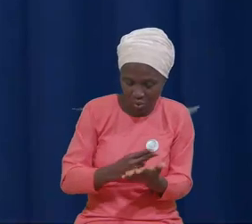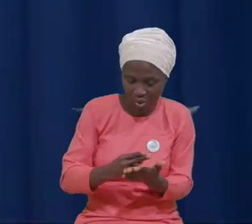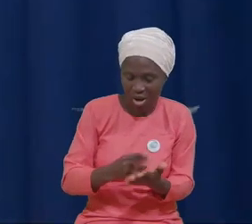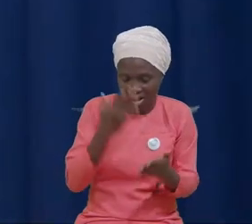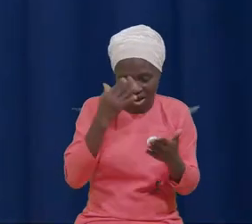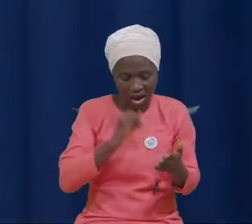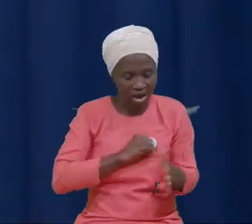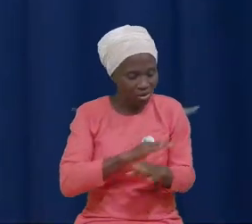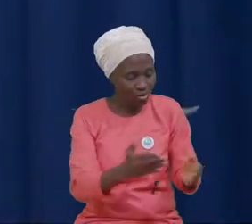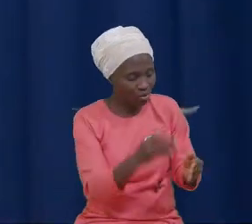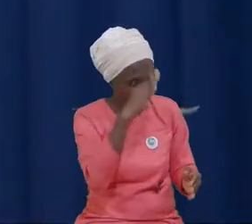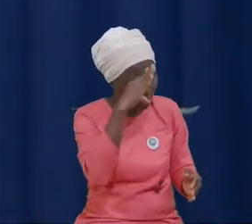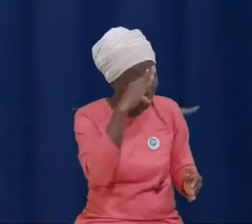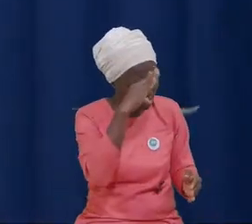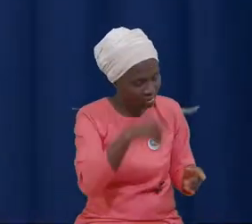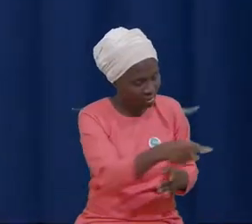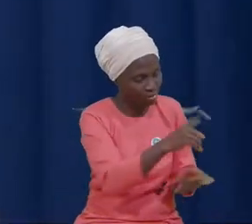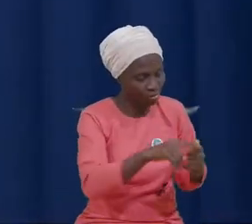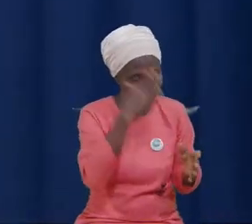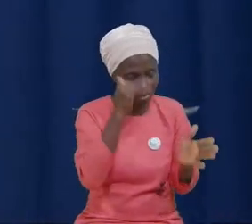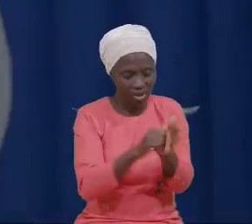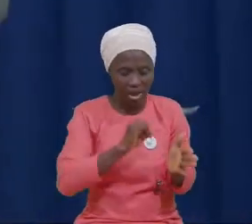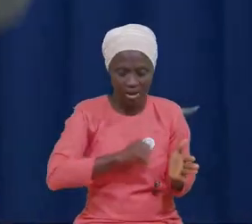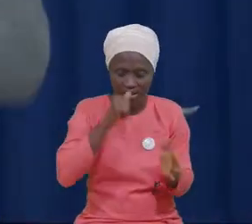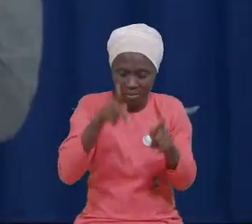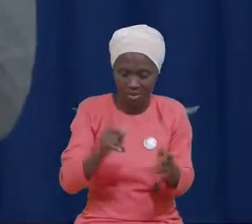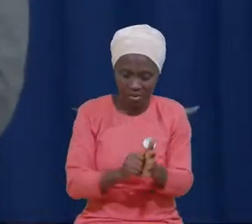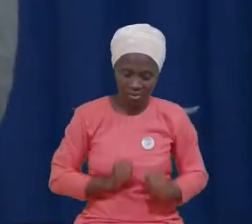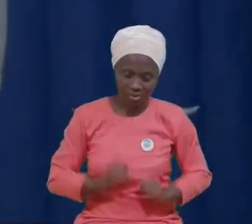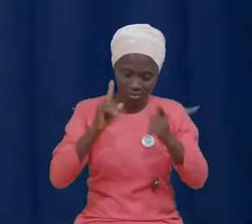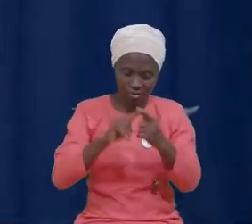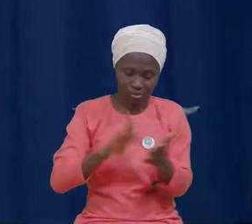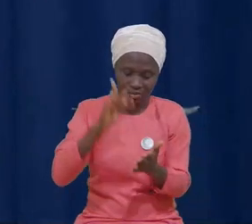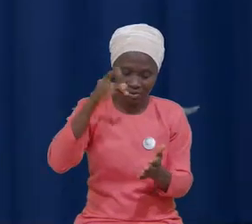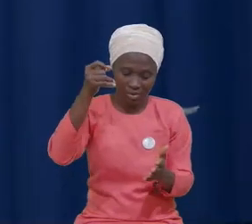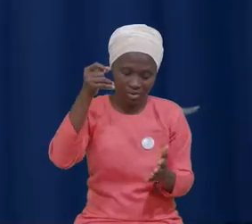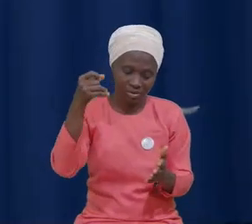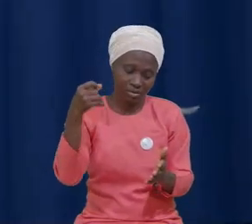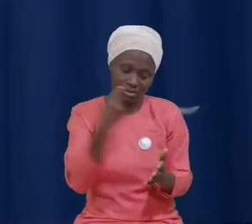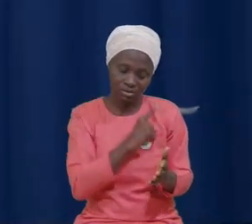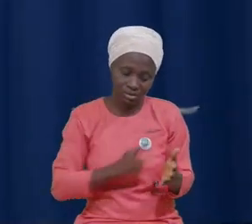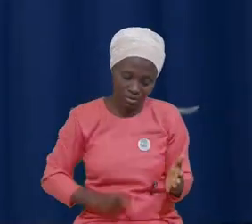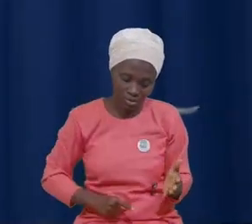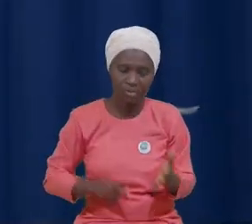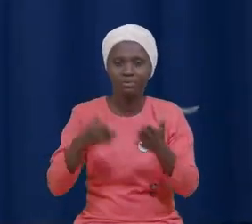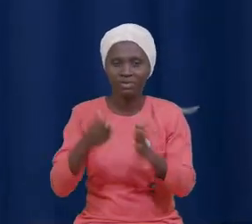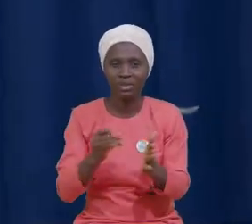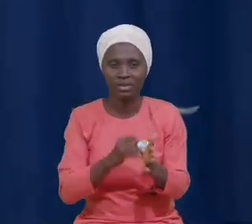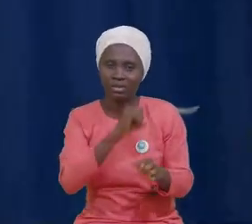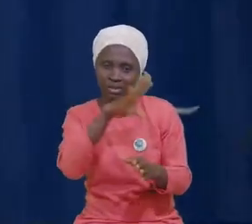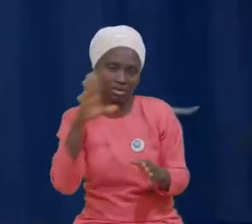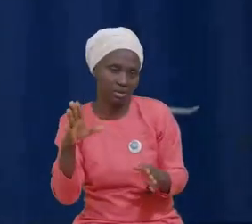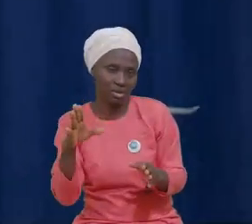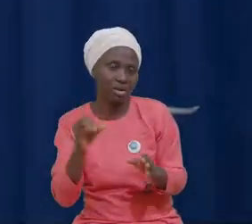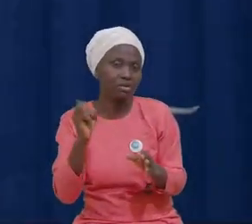une personne qui est dédié à glorifier le Seigneur. Non, quelle lumière, que ta lumière luise, qu'elle